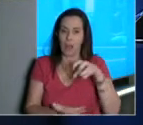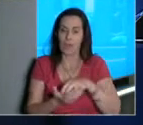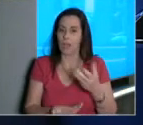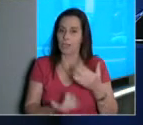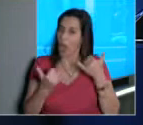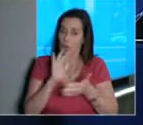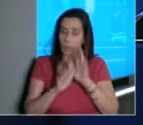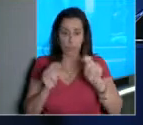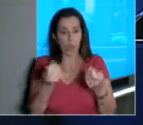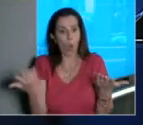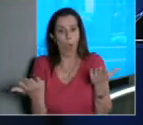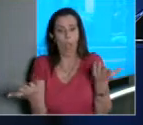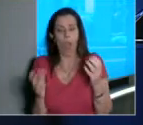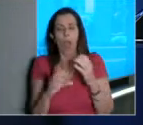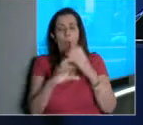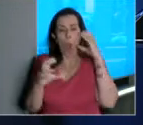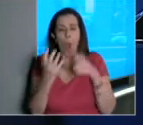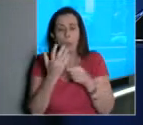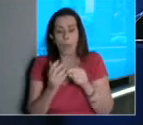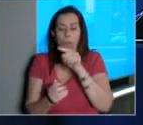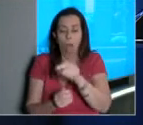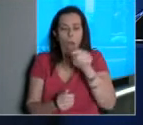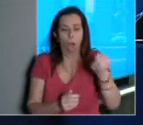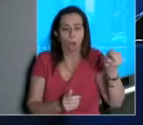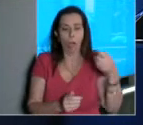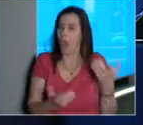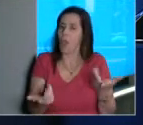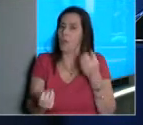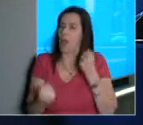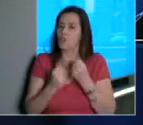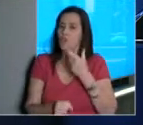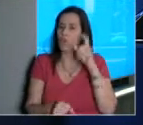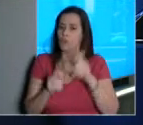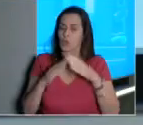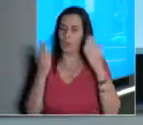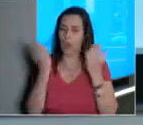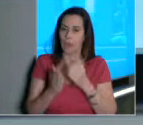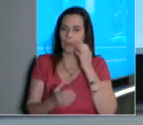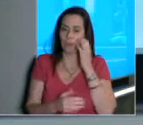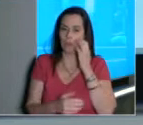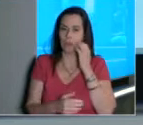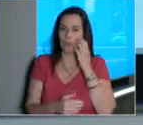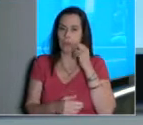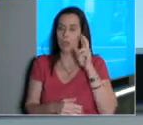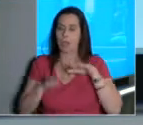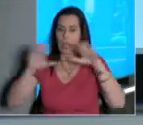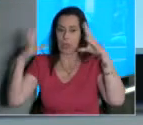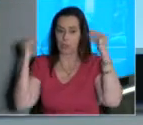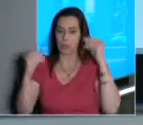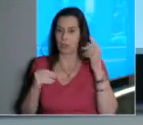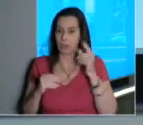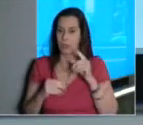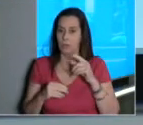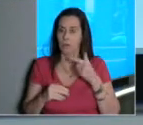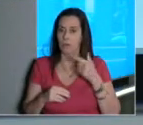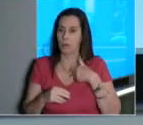המדינה. עכשיו גם זה אוטובוס מהמטוס, עוד נסיעה, למה להקשות עלינו? אז קודם כל, באמת, יש את נתב"ג. זה מאוד לא רחוק,